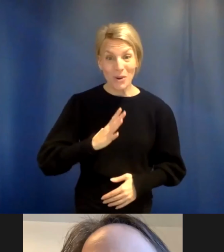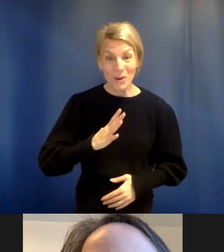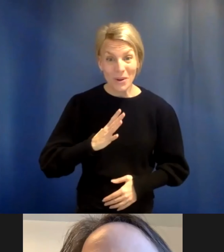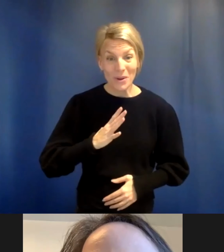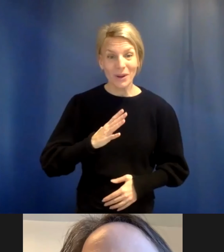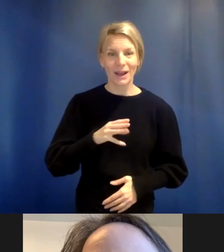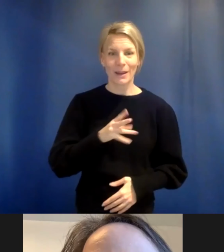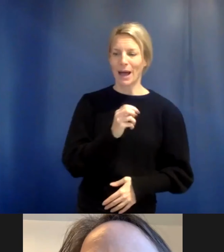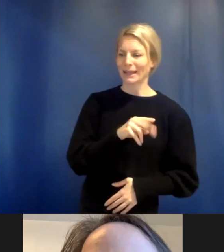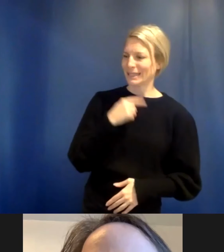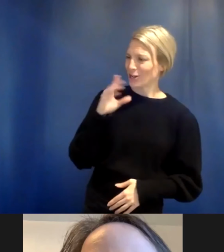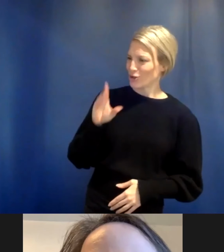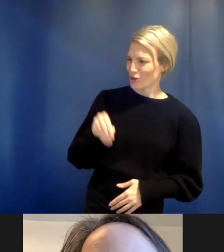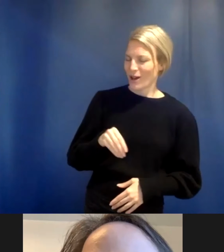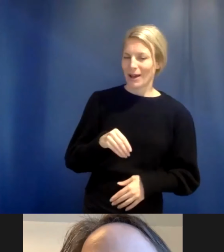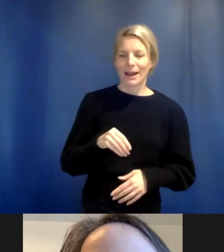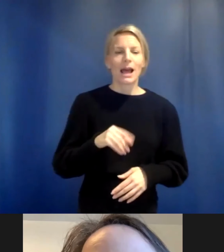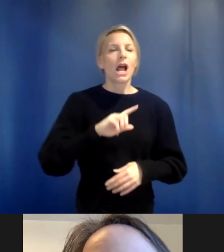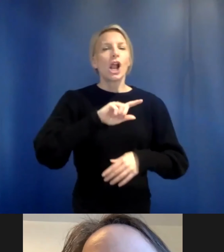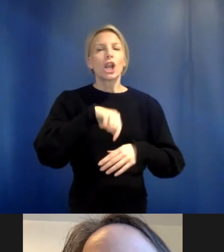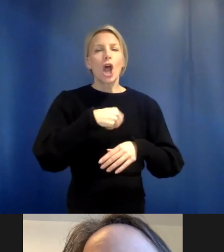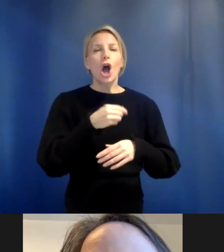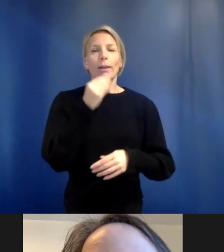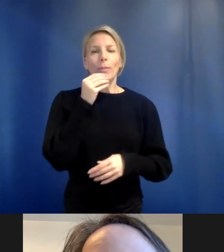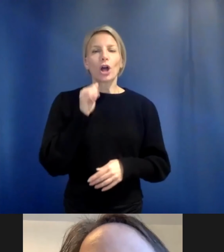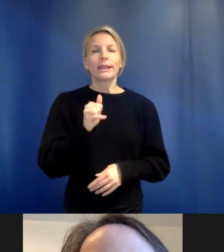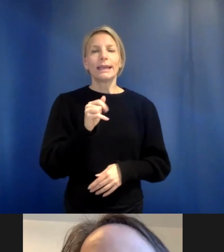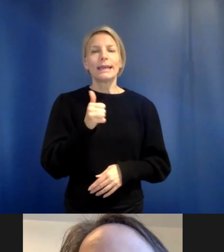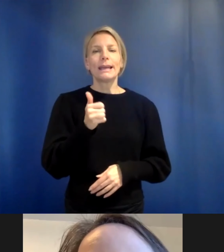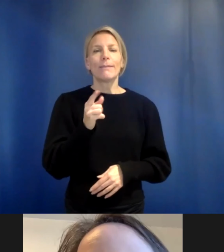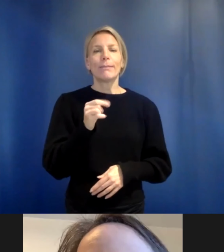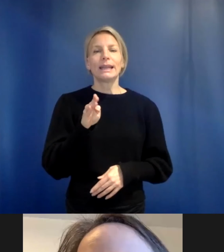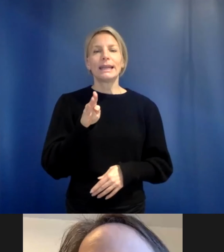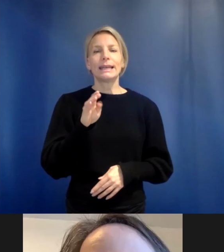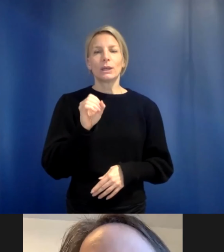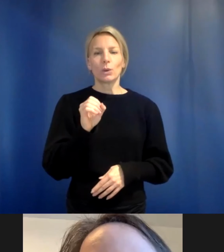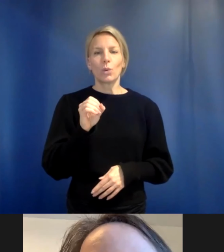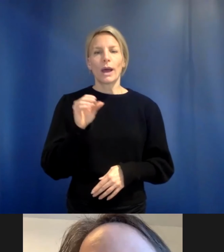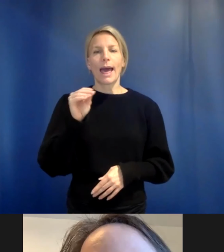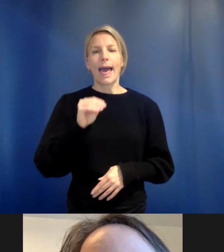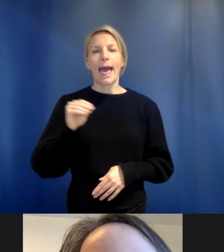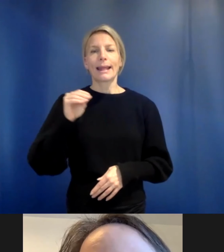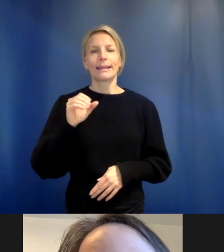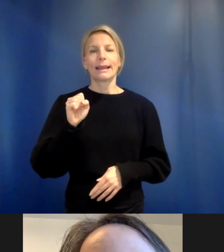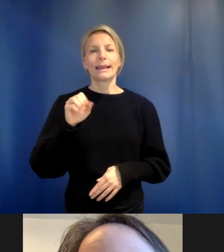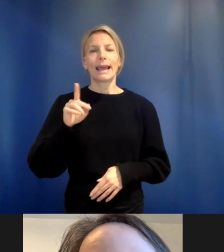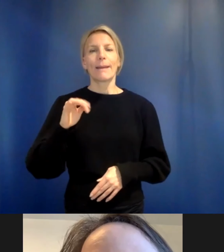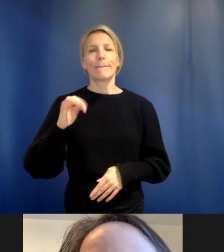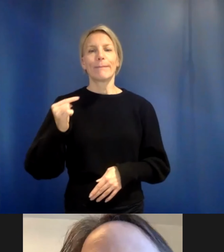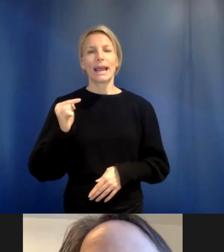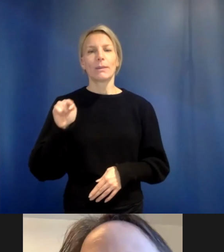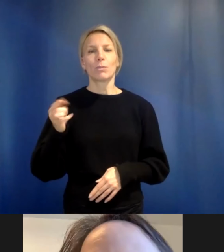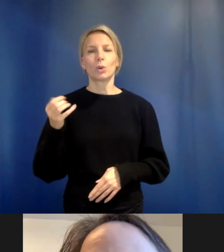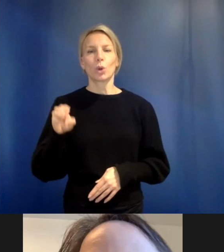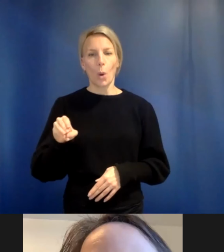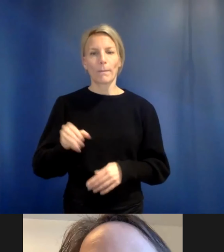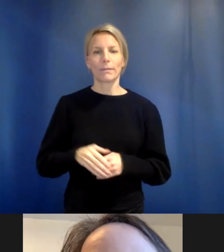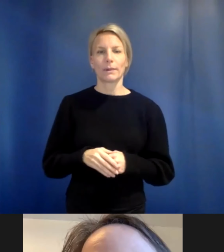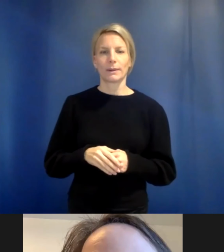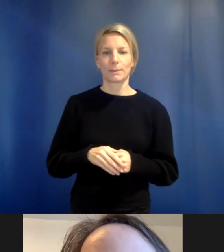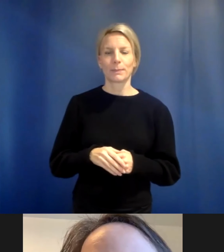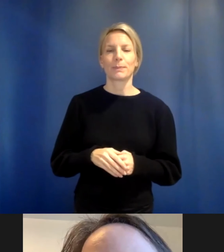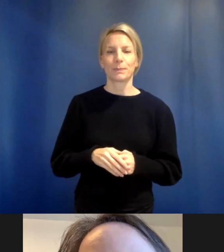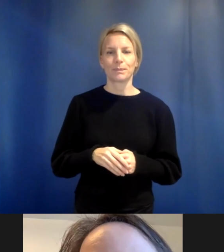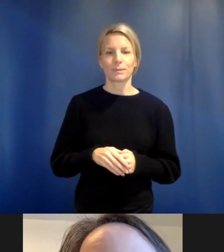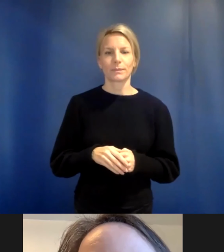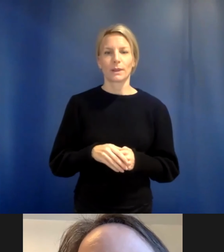Laga mat i blindo 1 gmail.com Laga mat i blindo i